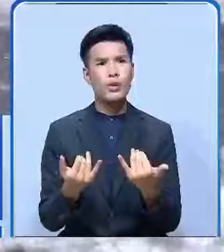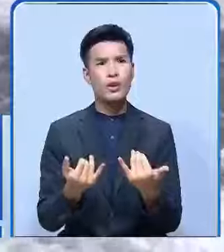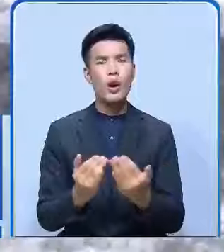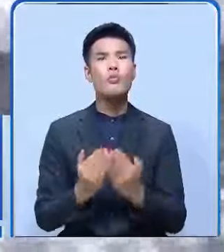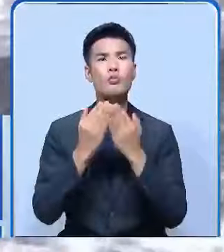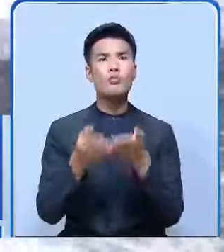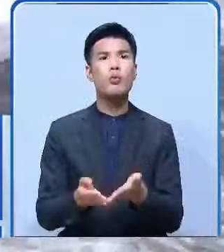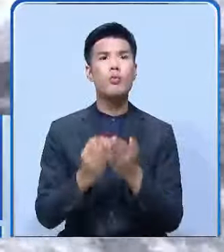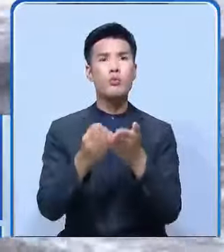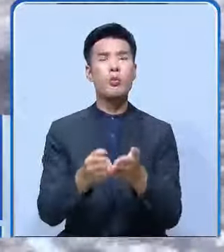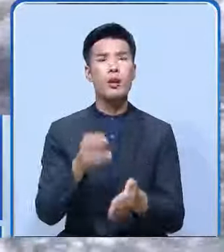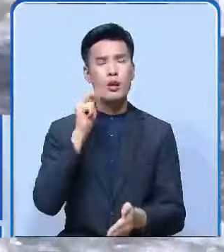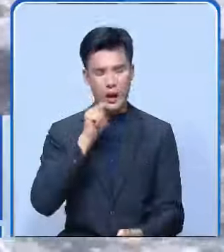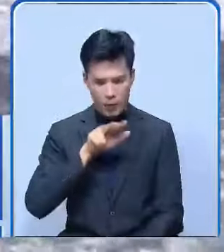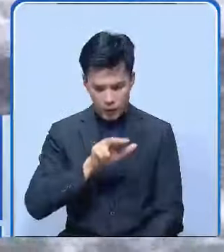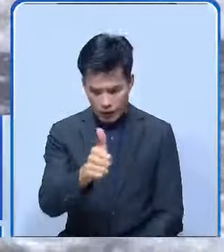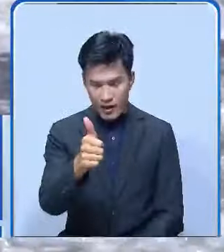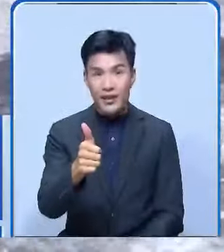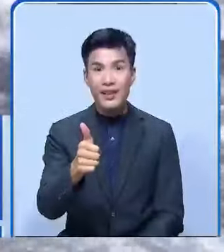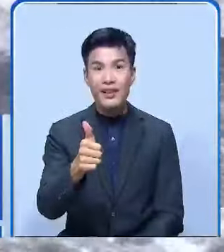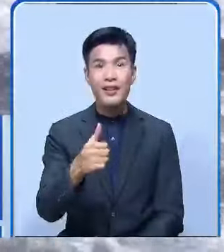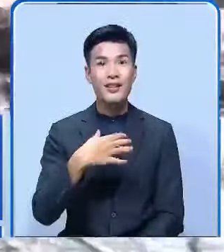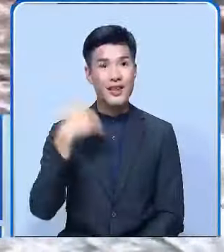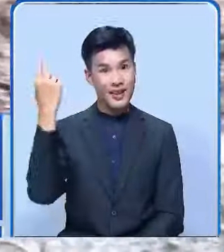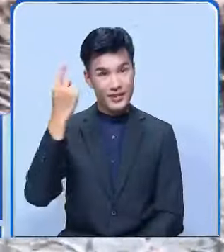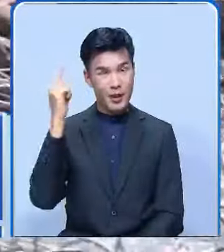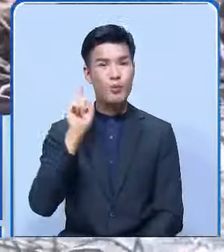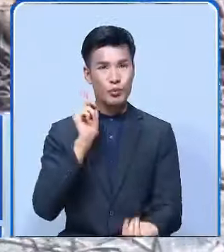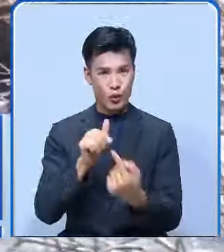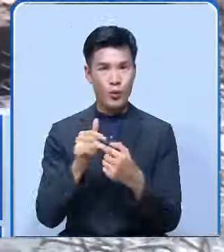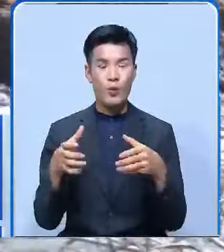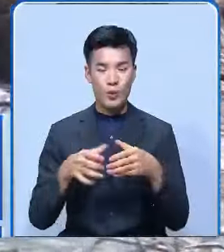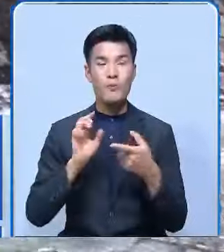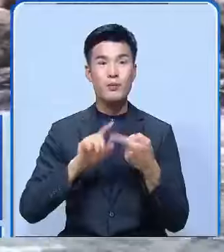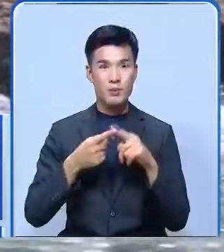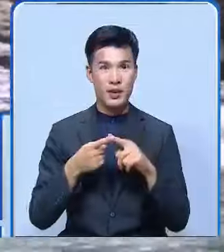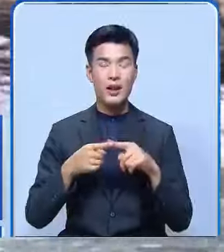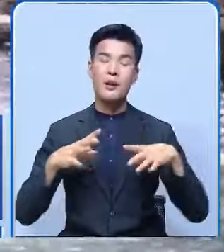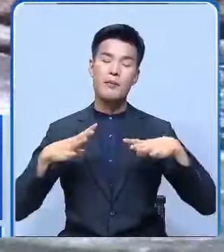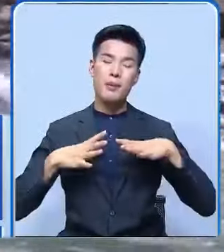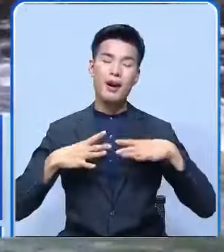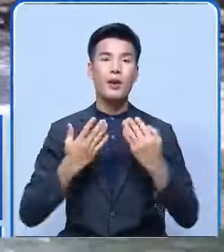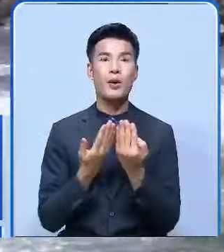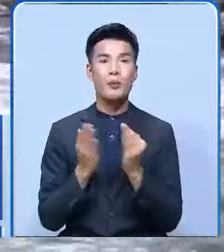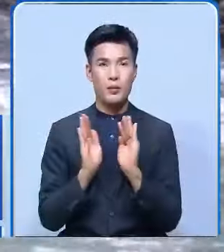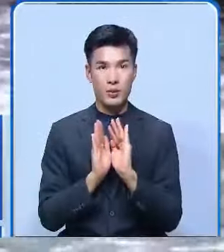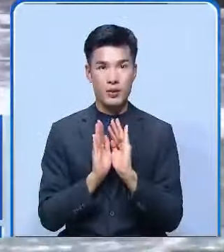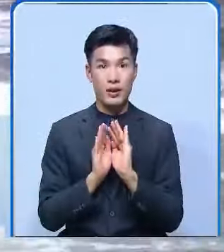แม่น้ำใสมากๆ น ่ าไปเที่ยวมาก เหมาะจะไปกับกลุ่มเพื่อนพักผ่อนกันแบบครอบครัว